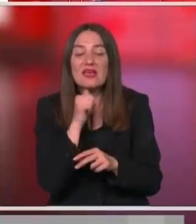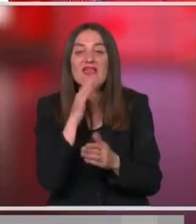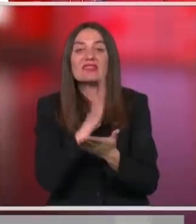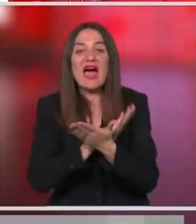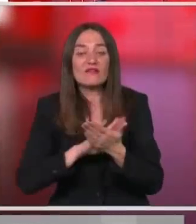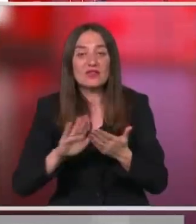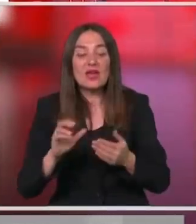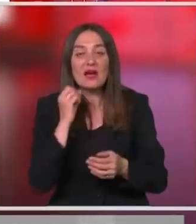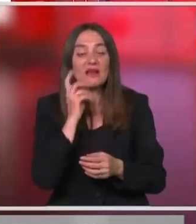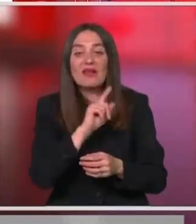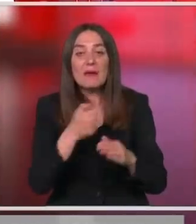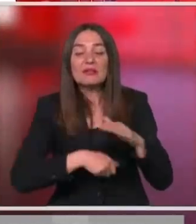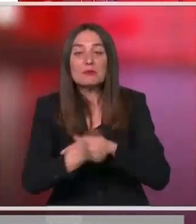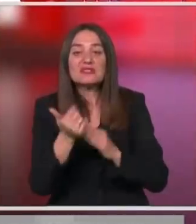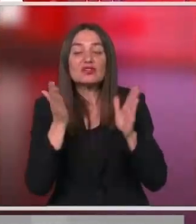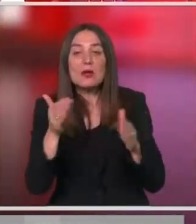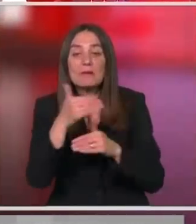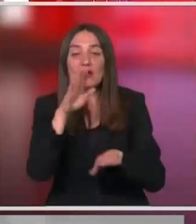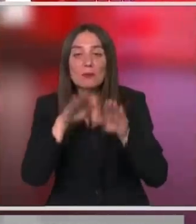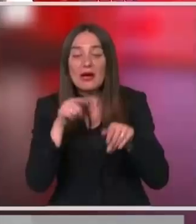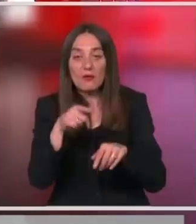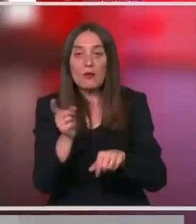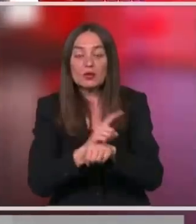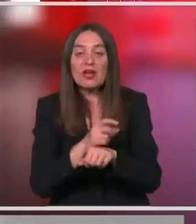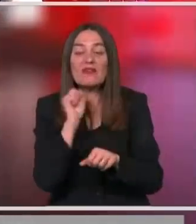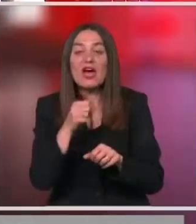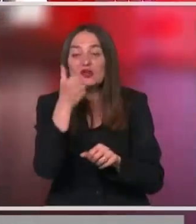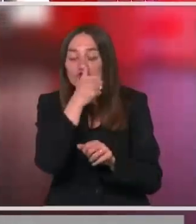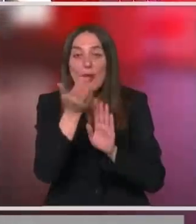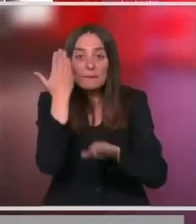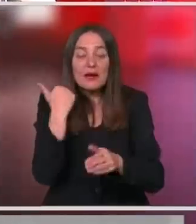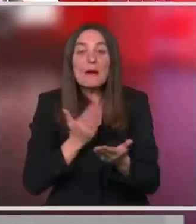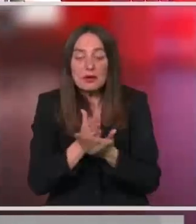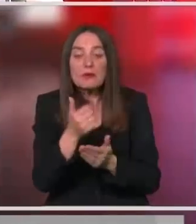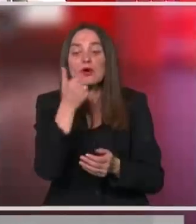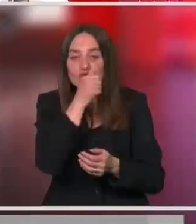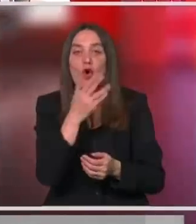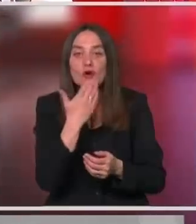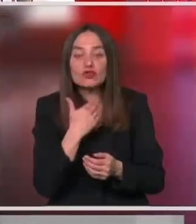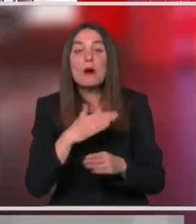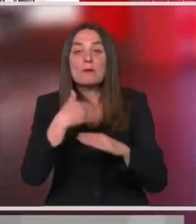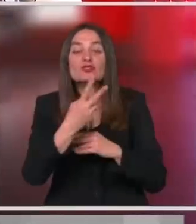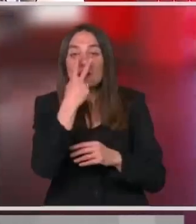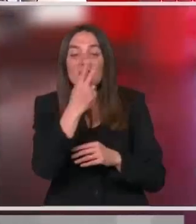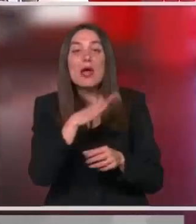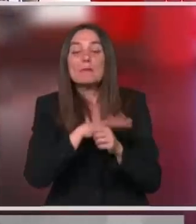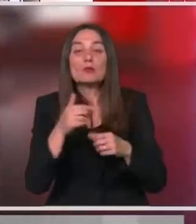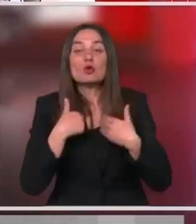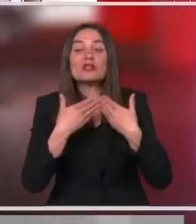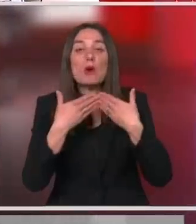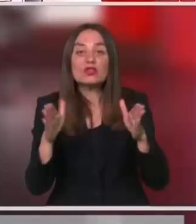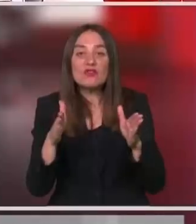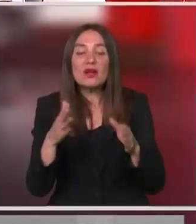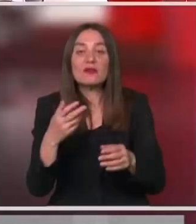naivni kada ne bismo izašli sa paketom mera u ovom trenutku, da ga što pre primenimo, ko što hoćemo, A onda ćemo da vidimo i potpuno smo otvoreni.